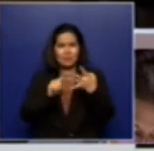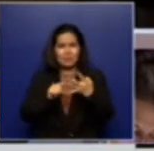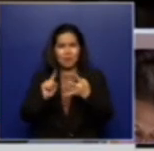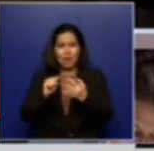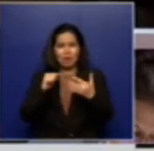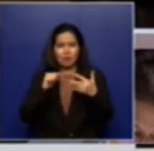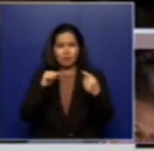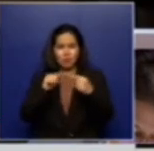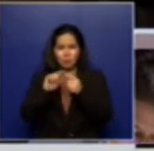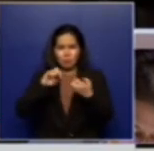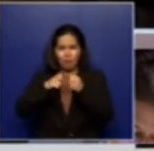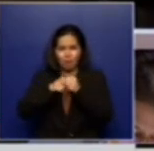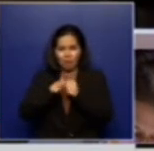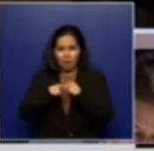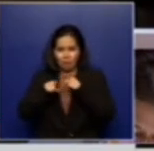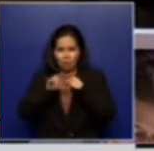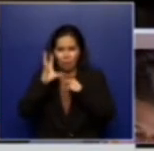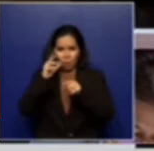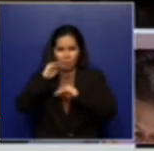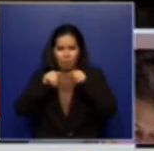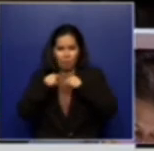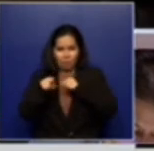ไม่ทันต่อโลกไม่ทันต่อเหตุการณ์ 5